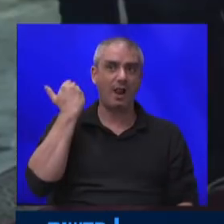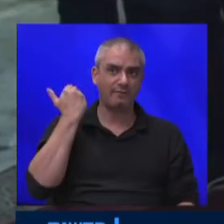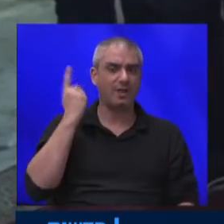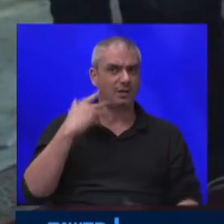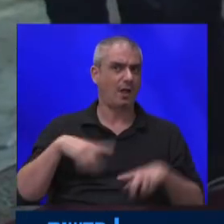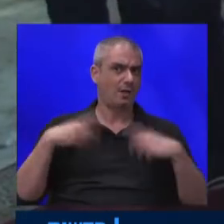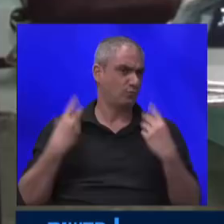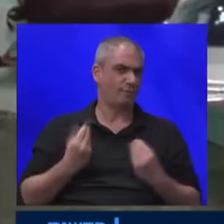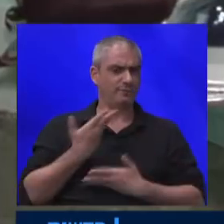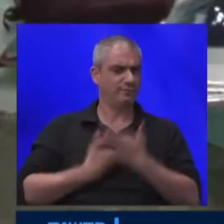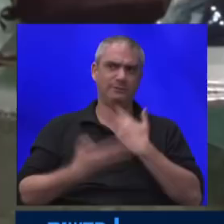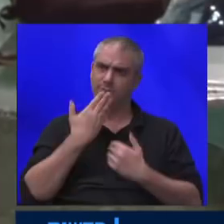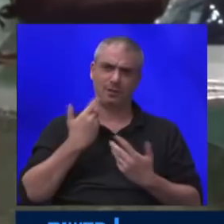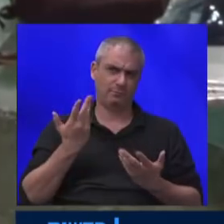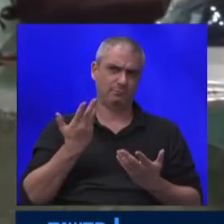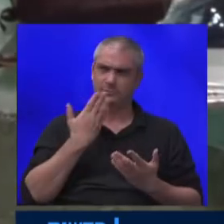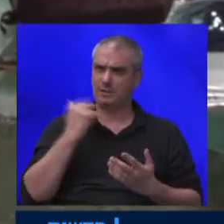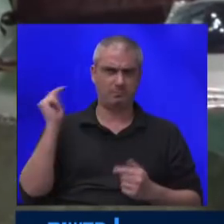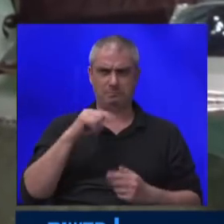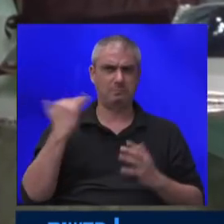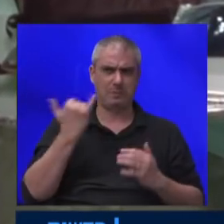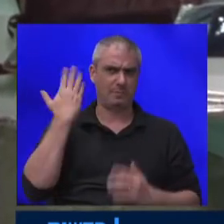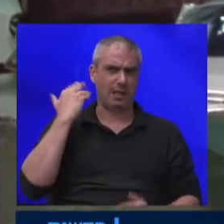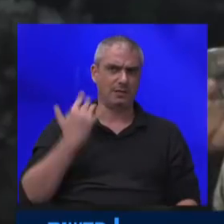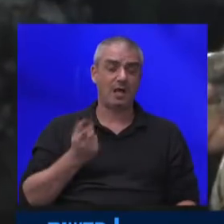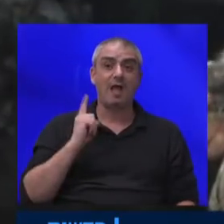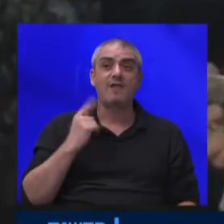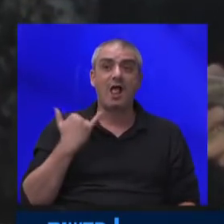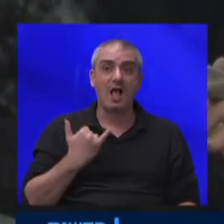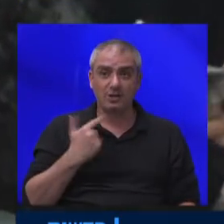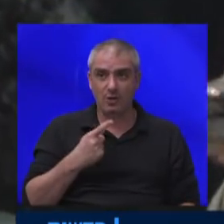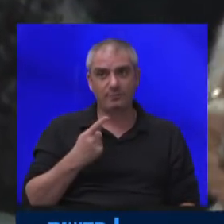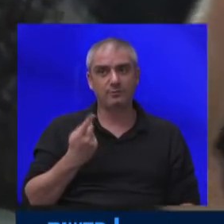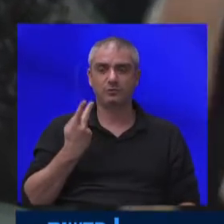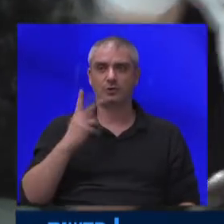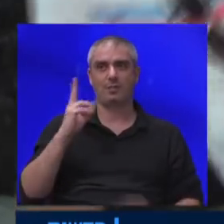ישראל וישראלים היו קיימים. היום זה יהיה אפילו קל יותר.